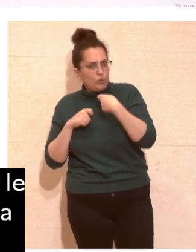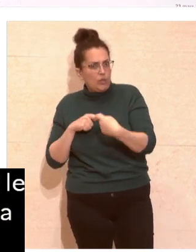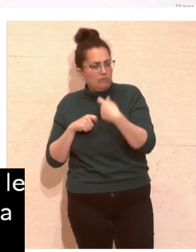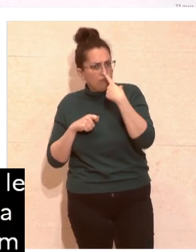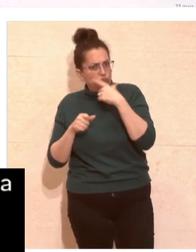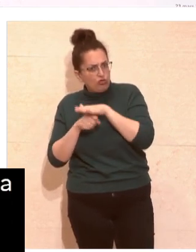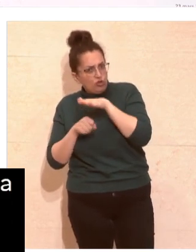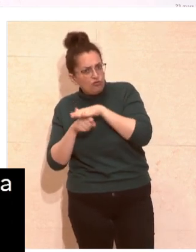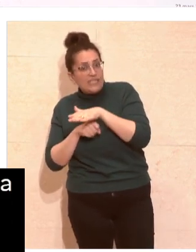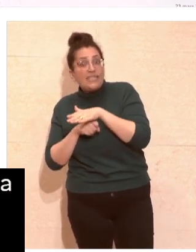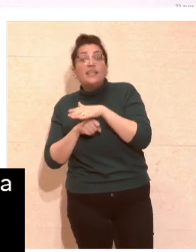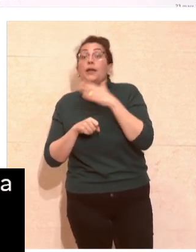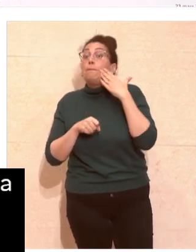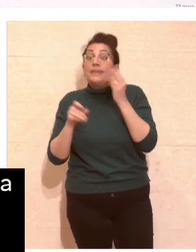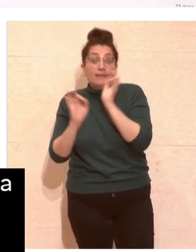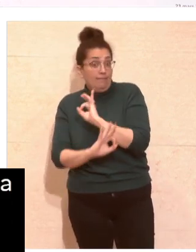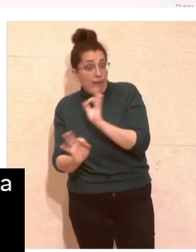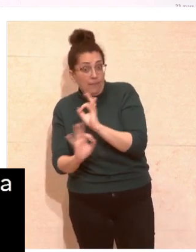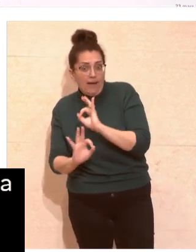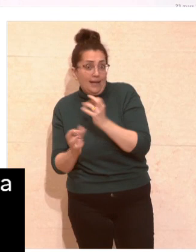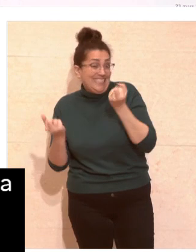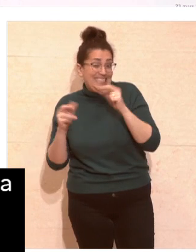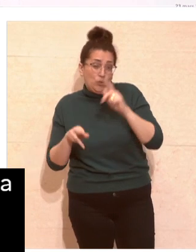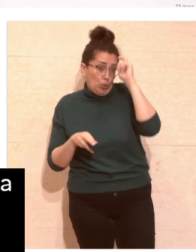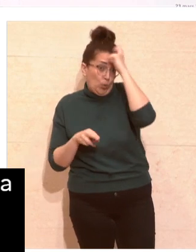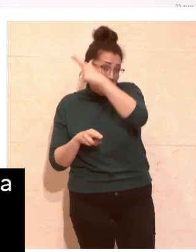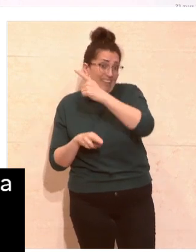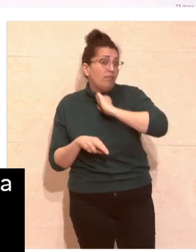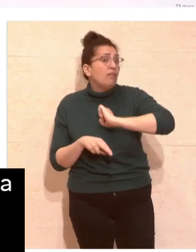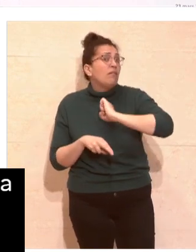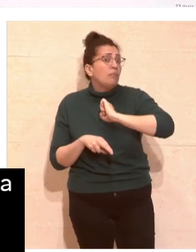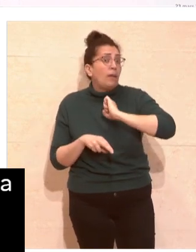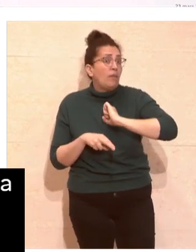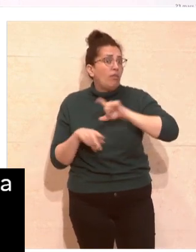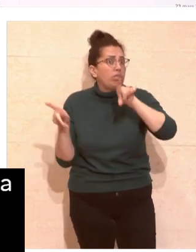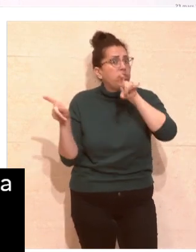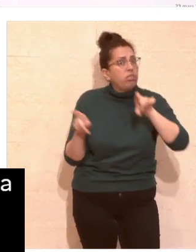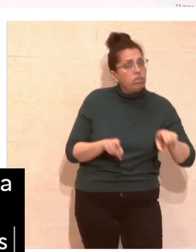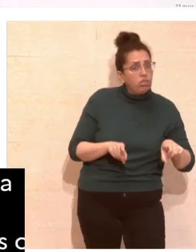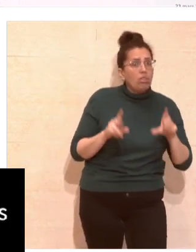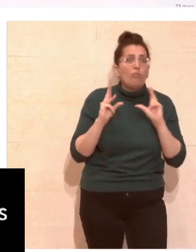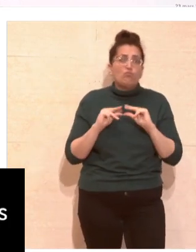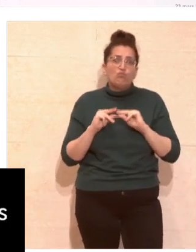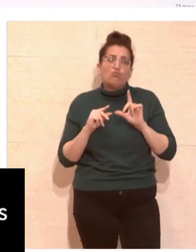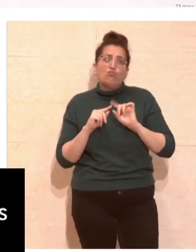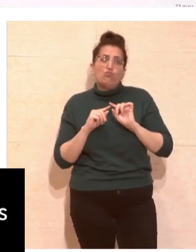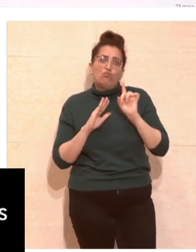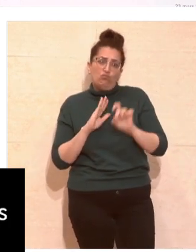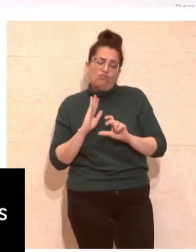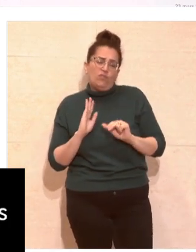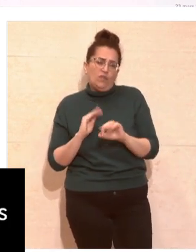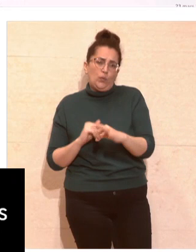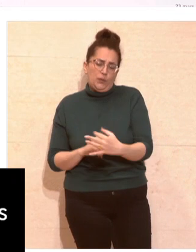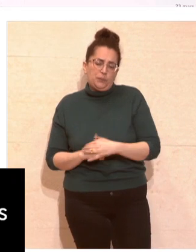avoir une dégradation, on va avoir une dégradation des performances cognitives. Donc on va détailler un petit peu ça. Et puis d'autre part,